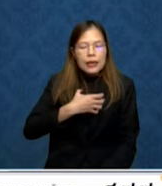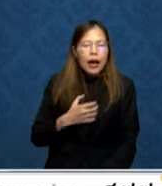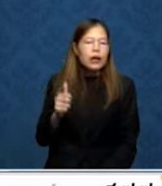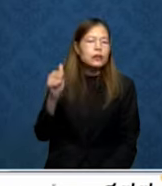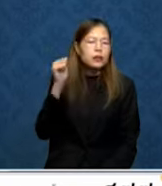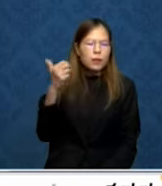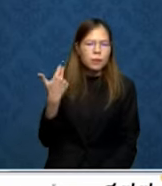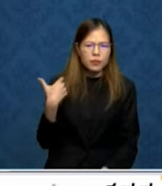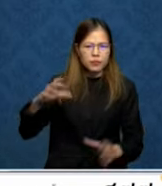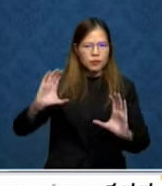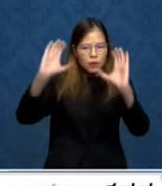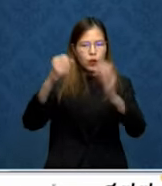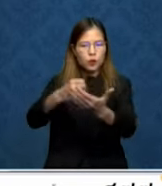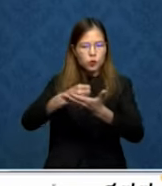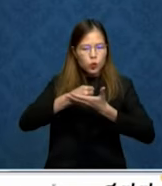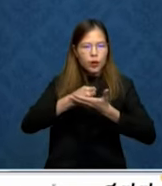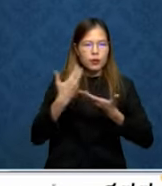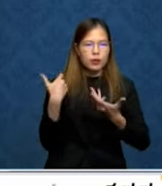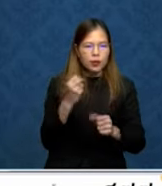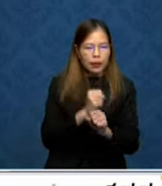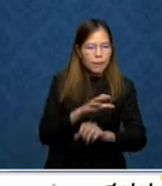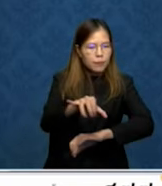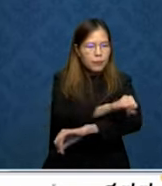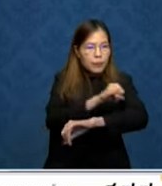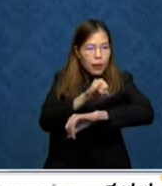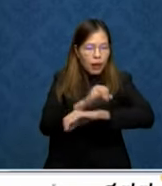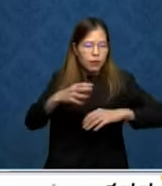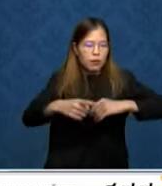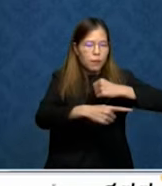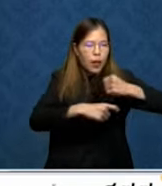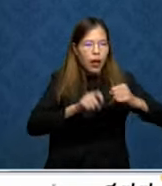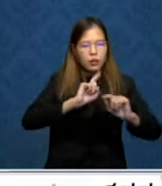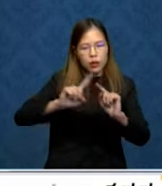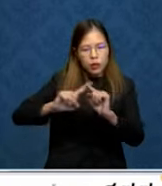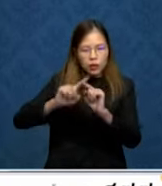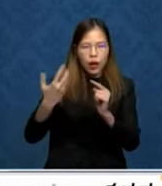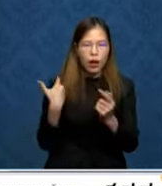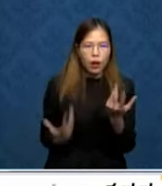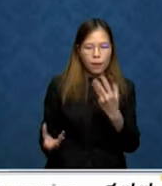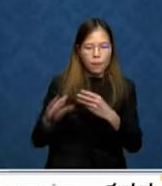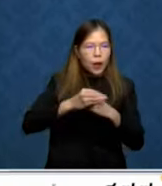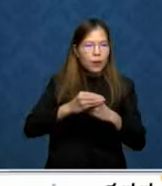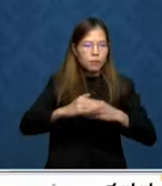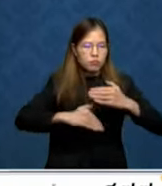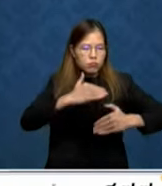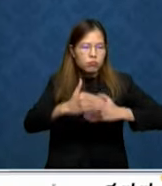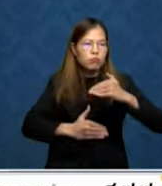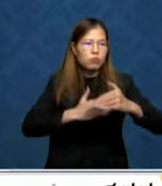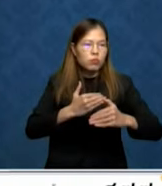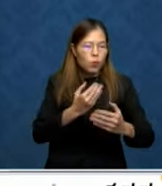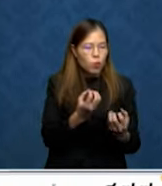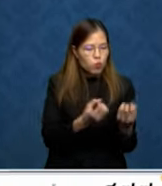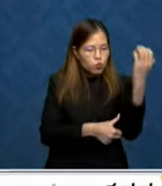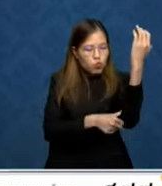เคยช่วยเหลือพี่น้องชาวไร่ชาวนานะครับเพื่อพัฒนาเพิ่มผลผลิตเกษตรกรผู้ปลูกข้าว